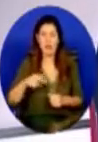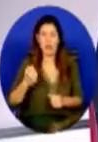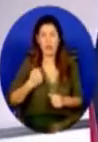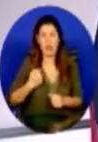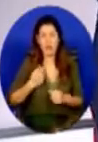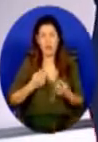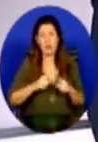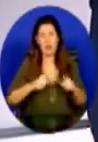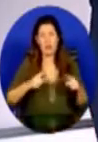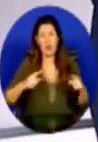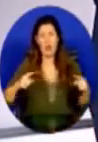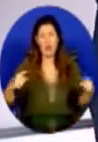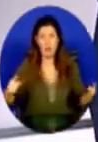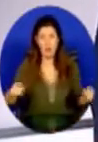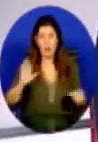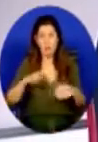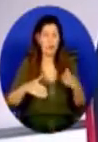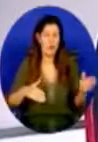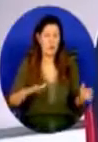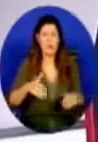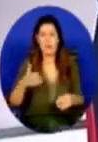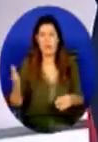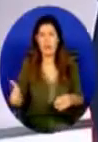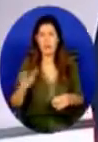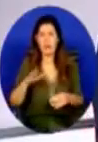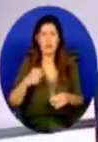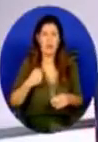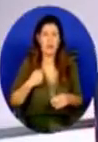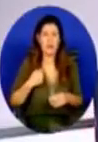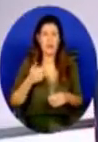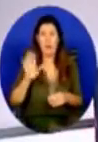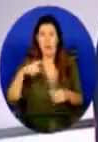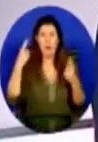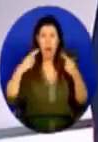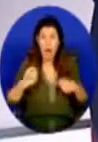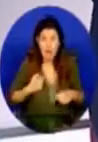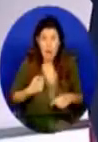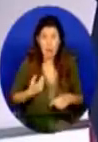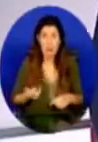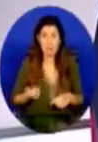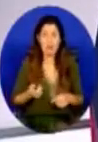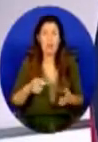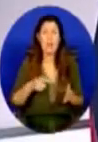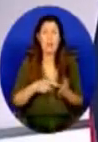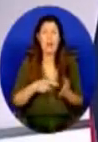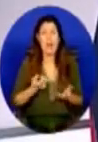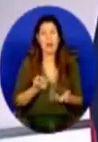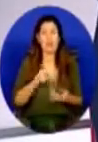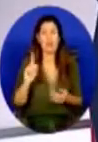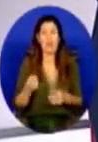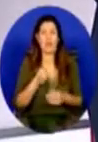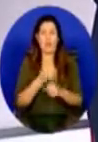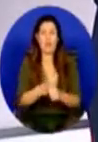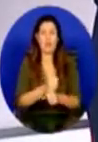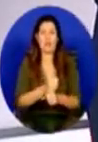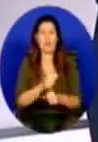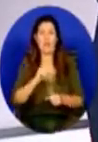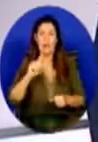יושבים רפורמים, יושבים שמאלנים, יושבים ימנים, יושבים דתיים, יושבים חרדים. כי אנחנו מייצגים את כל עם ישראל. כן.